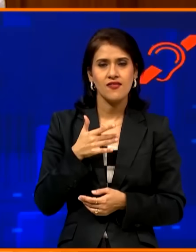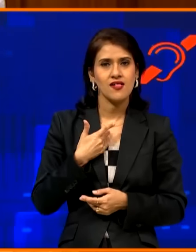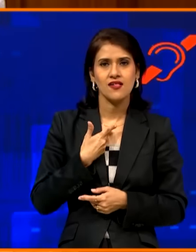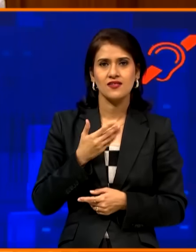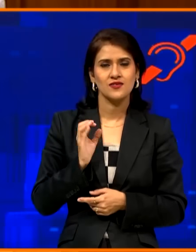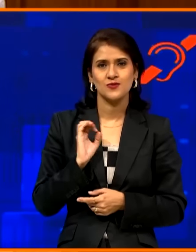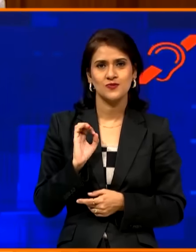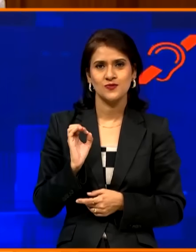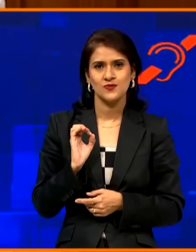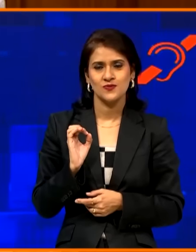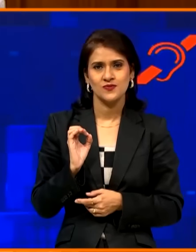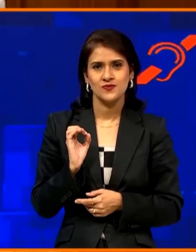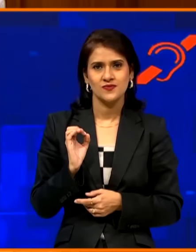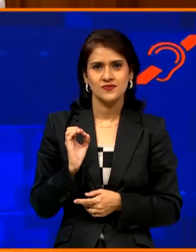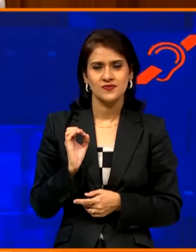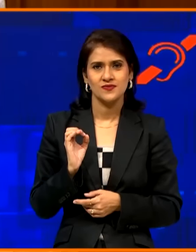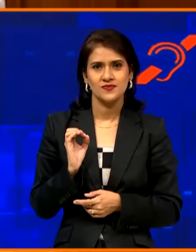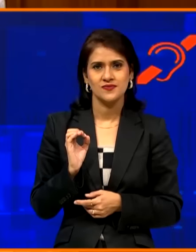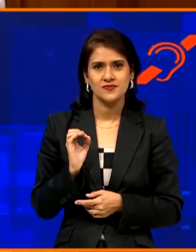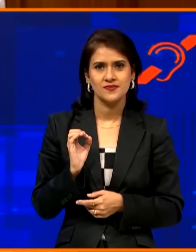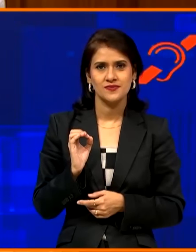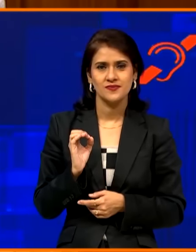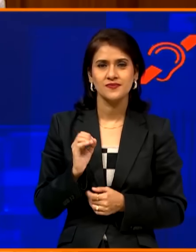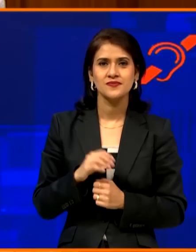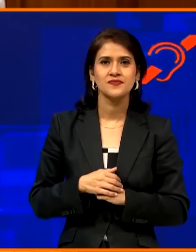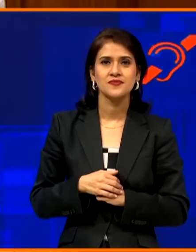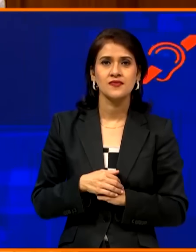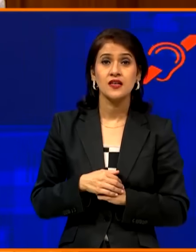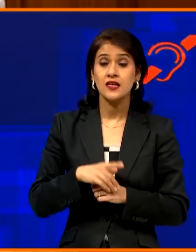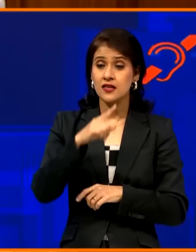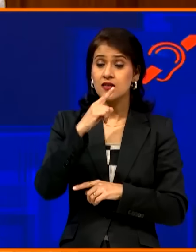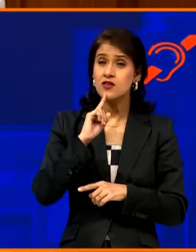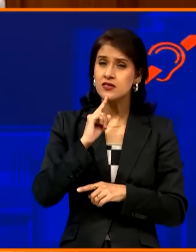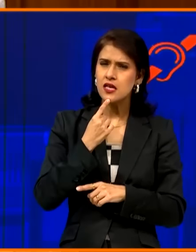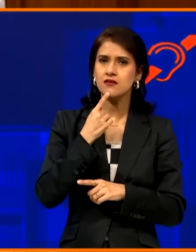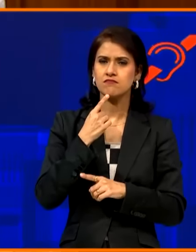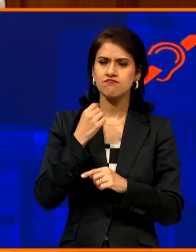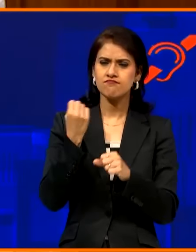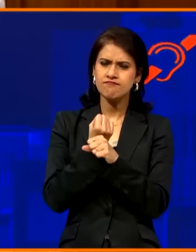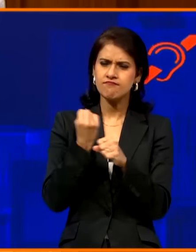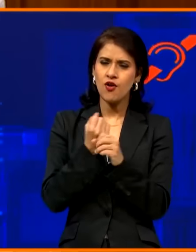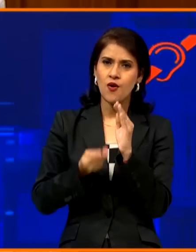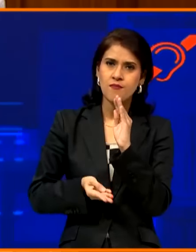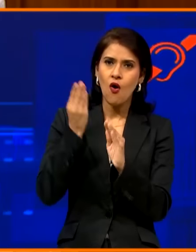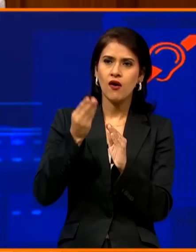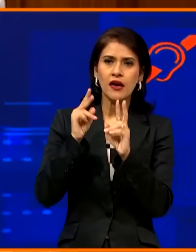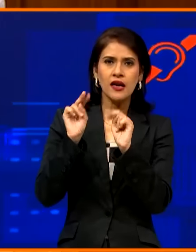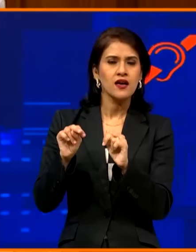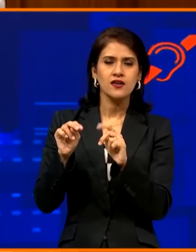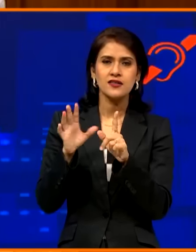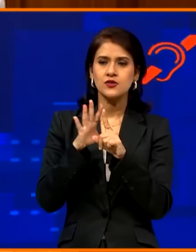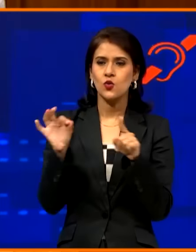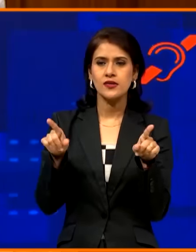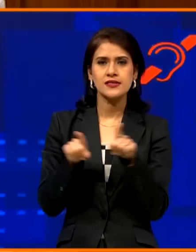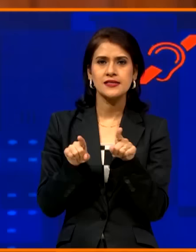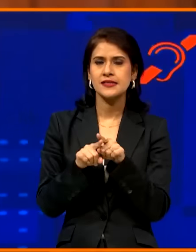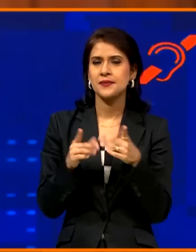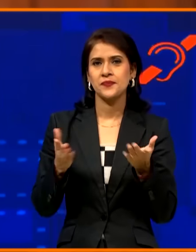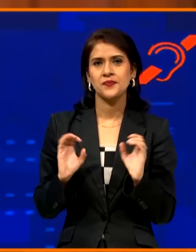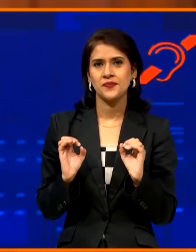के इसके ऊपर जिस तरह के सिंसियर एफर्ट होने चाहिए थे वो मुझे नहीं लगता बिल्कुल भी क्योंकि हम